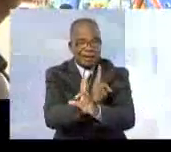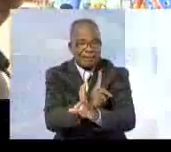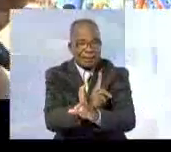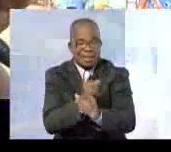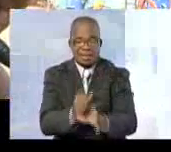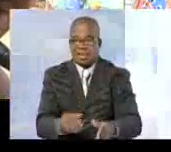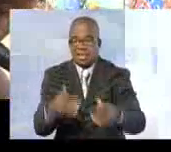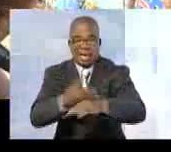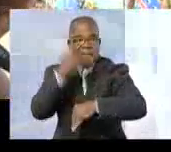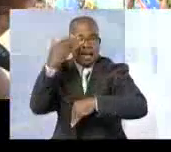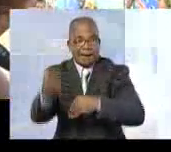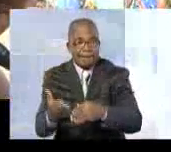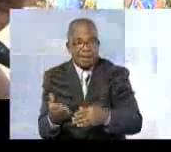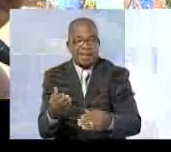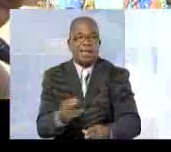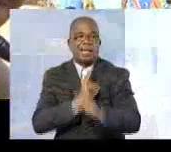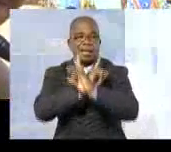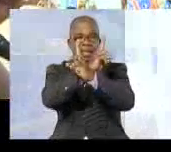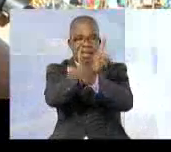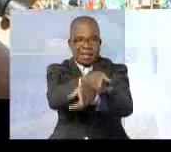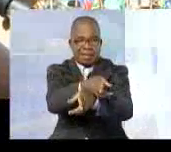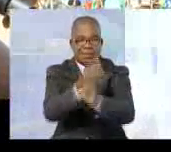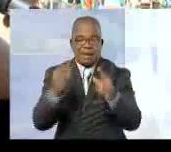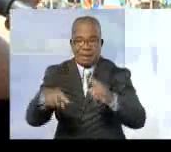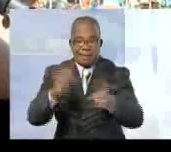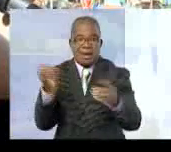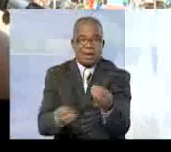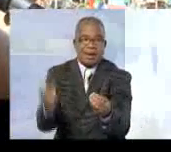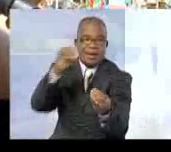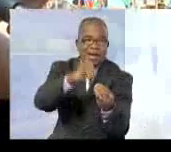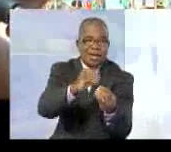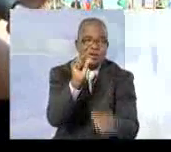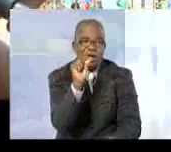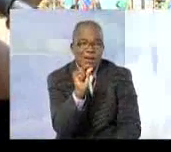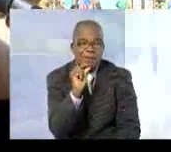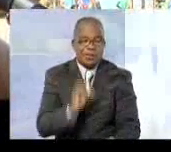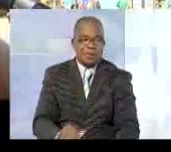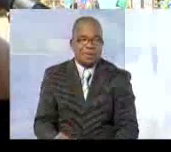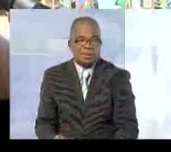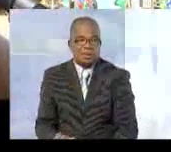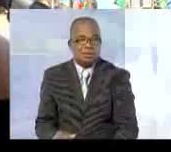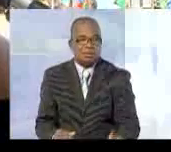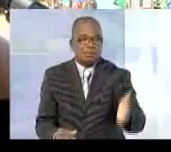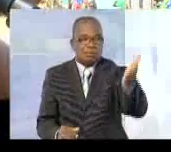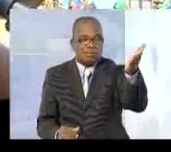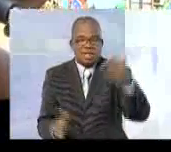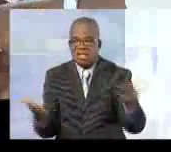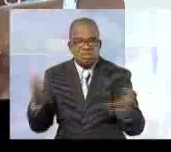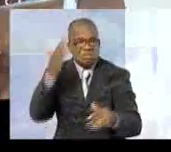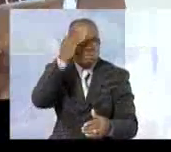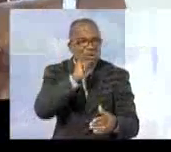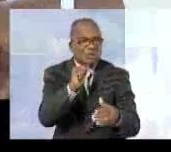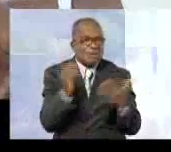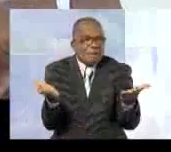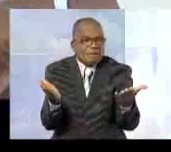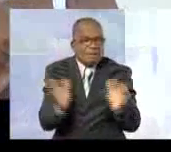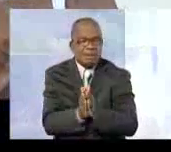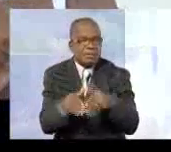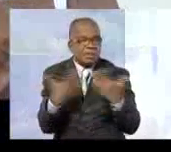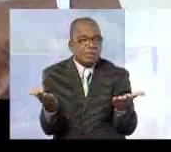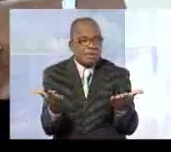microfinances. Je ne sais pas, je ne sais pas encore. On ne m'a jamais fait de prêt et je ne suis pas au courant encore. Non, je ne connais